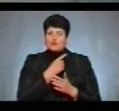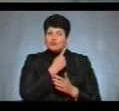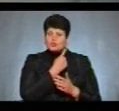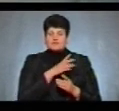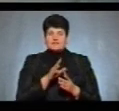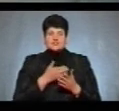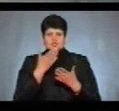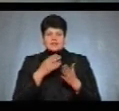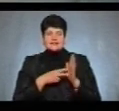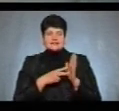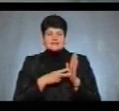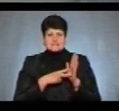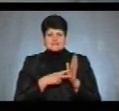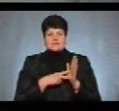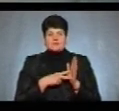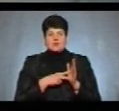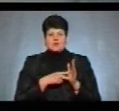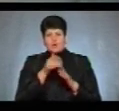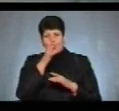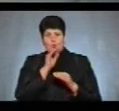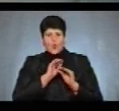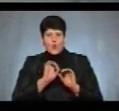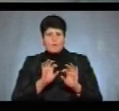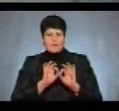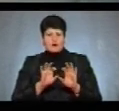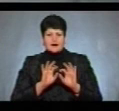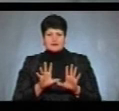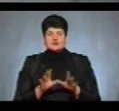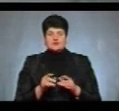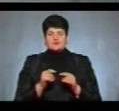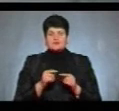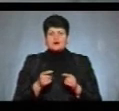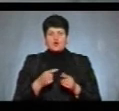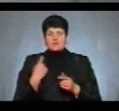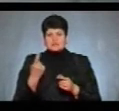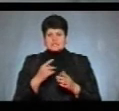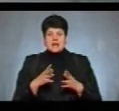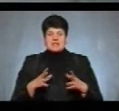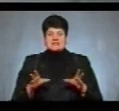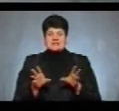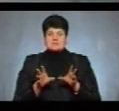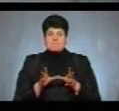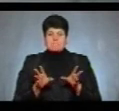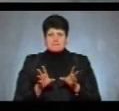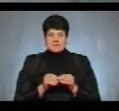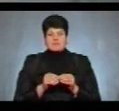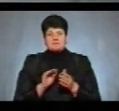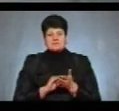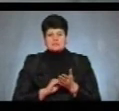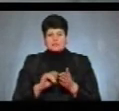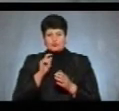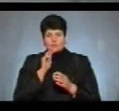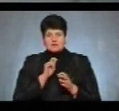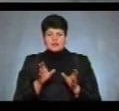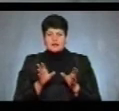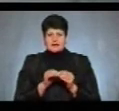по 7 авторських гуморесок, організували захід літ-об'єднання обласної спілки письменників України разом з Тернопільською бібліотекою